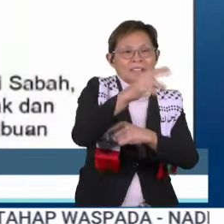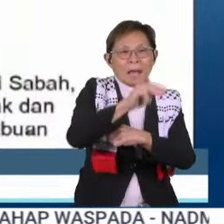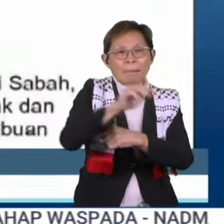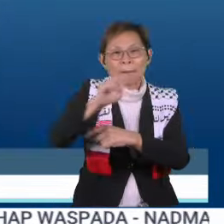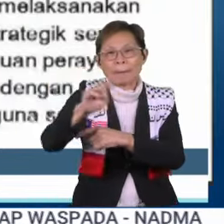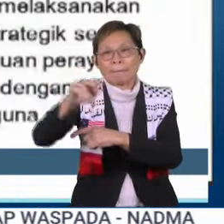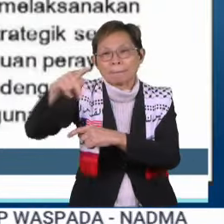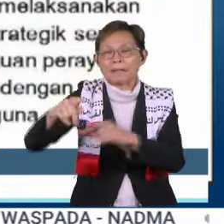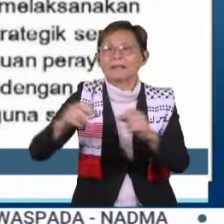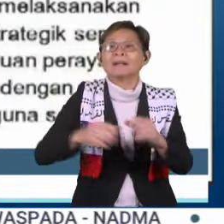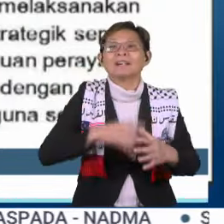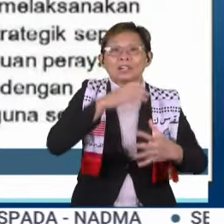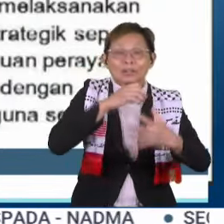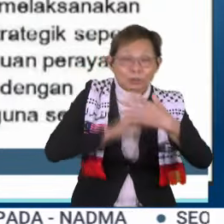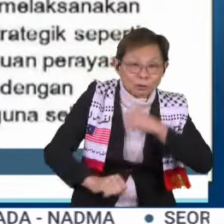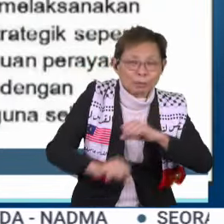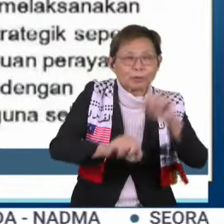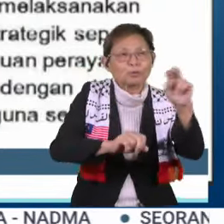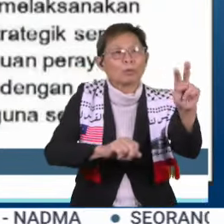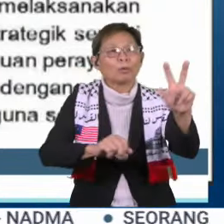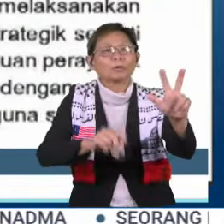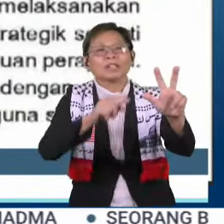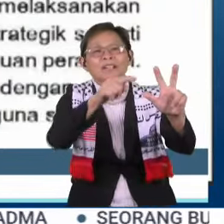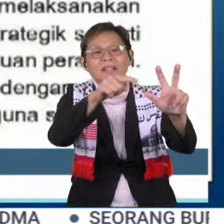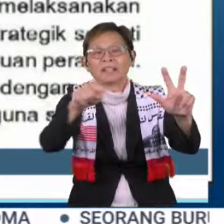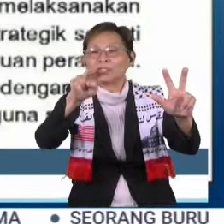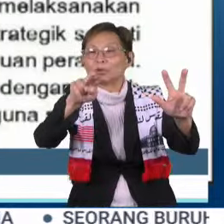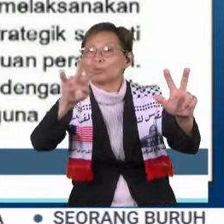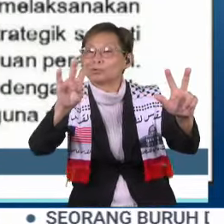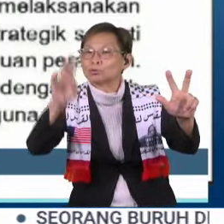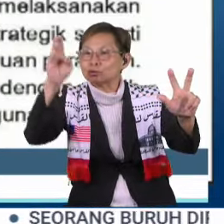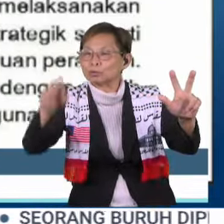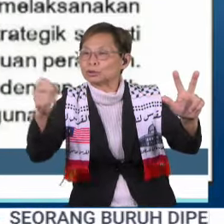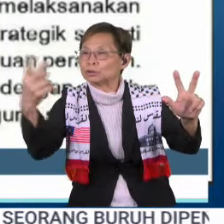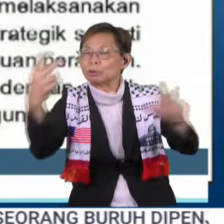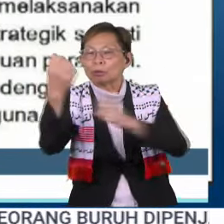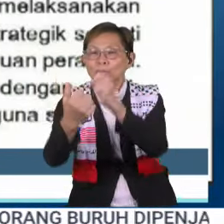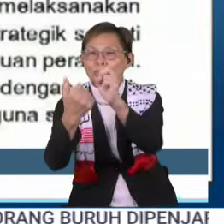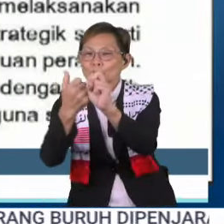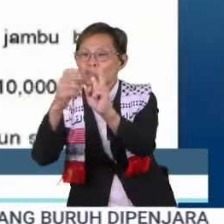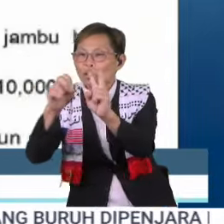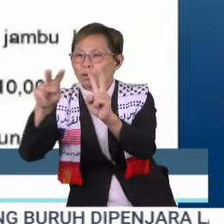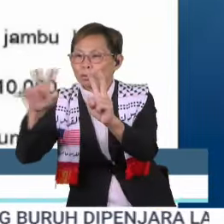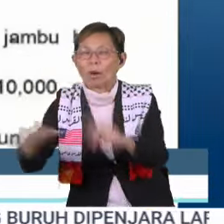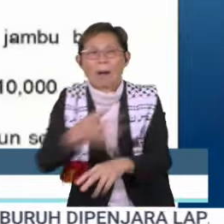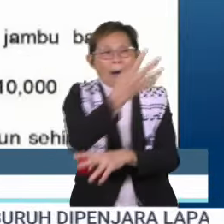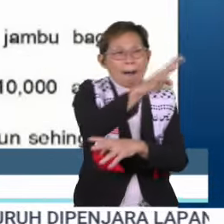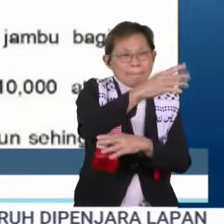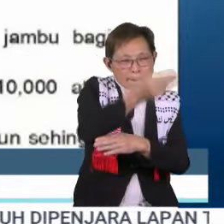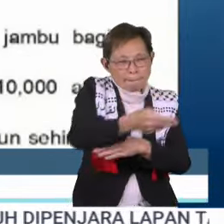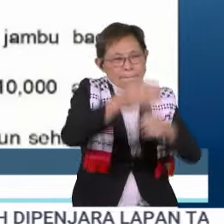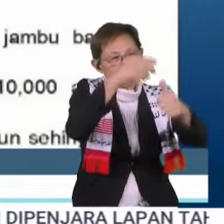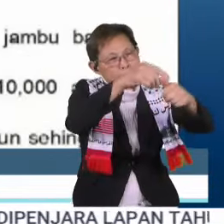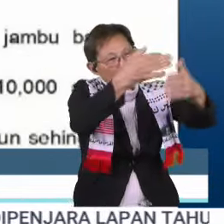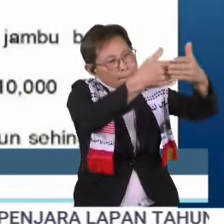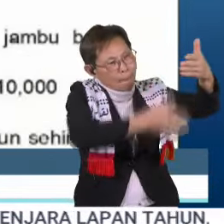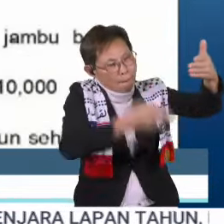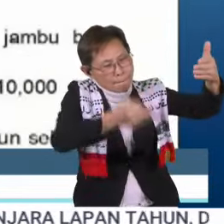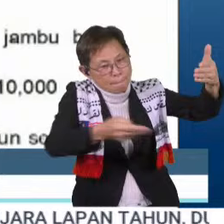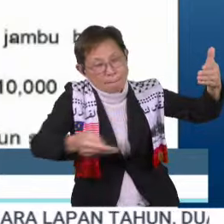Christmas 2023 berkuat kuasa 23 hingga 27 Disember 2023. 14 jenis barangan tersenarai